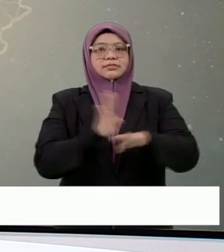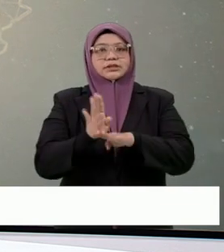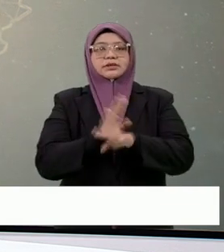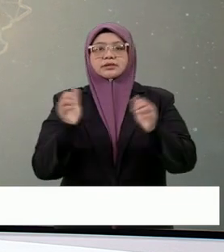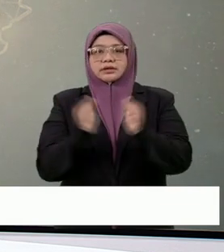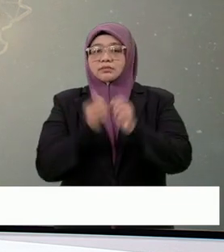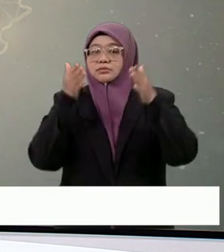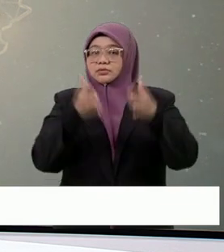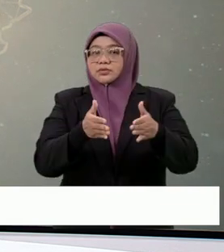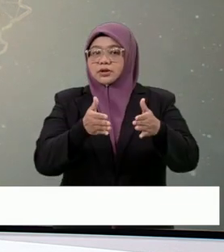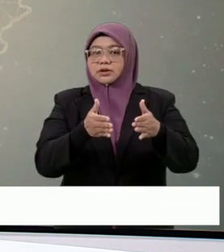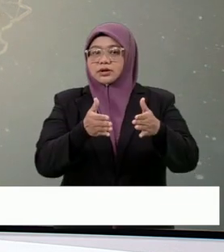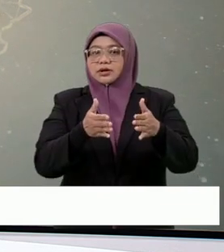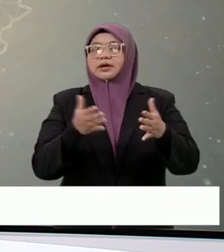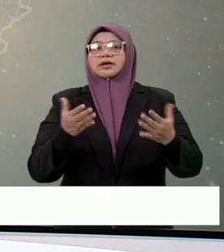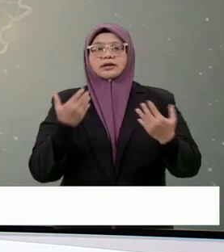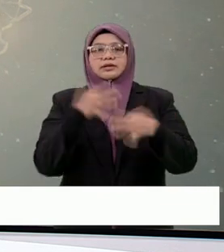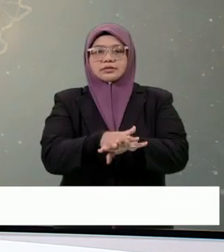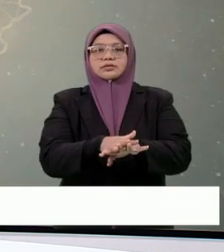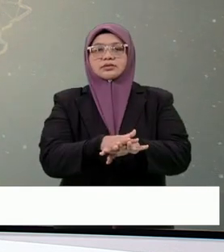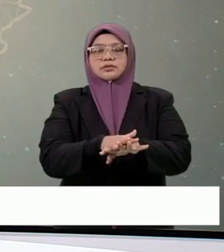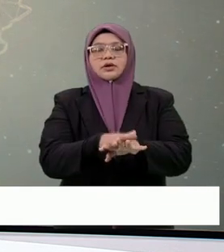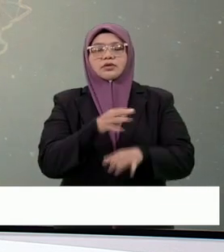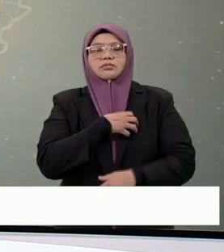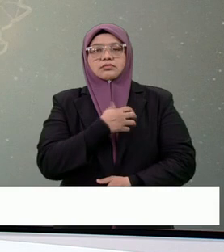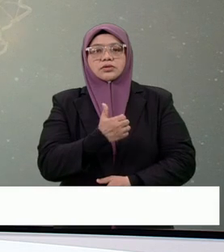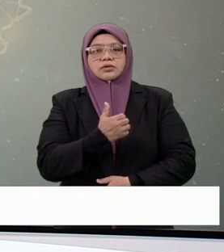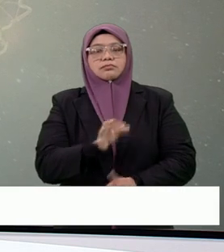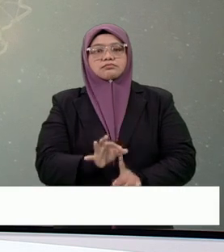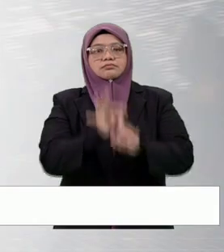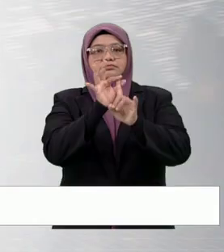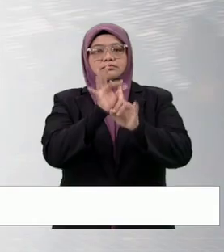perempuan kepada kelestarian sebagai komitmen utama mereka